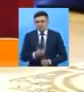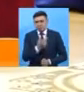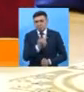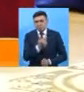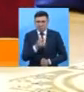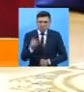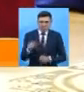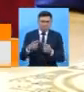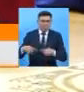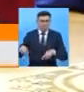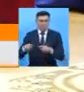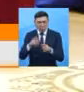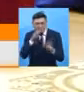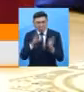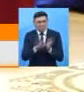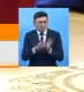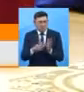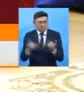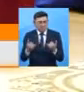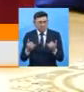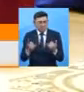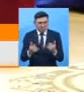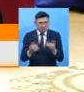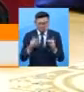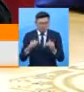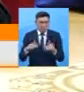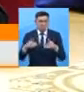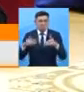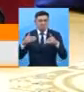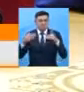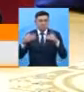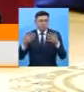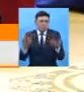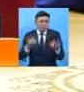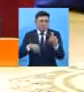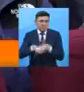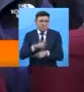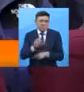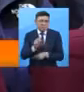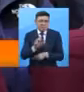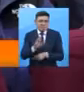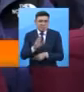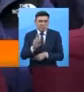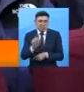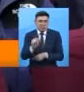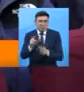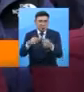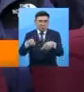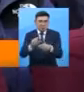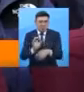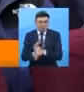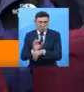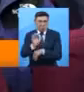мажа стоимость электроэнергии выросла стоимость транспортировки раст для этого мы подали заявку в антимоль комитет они